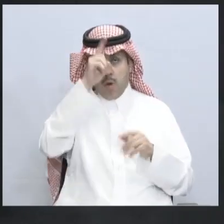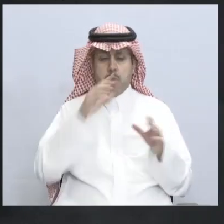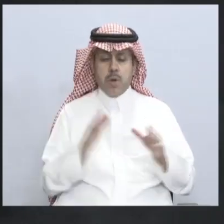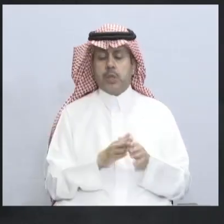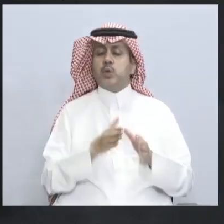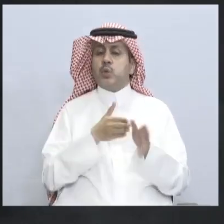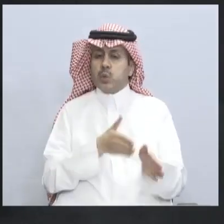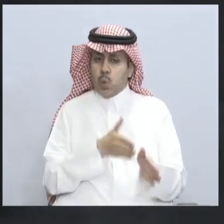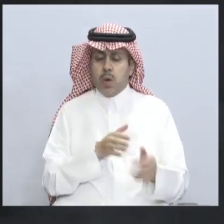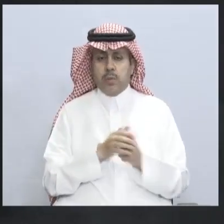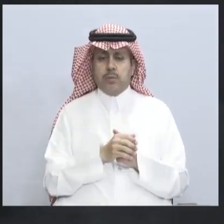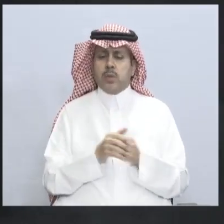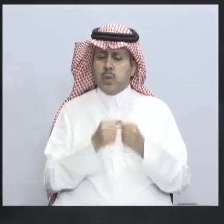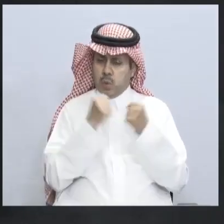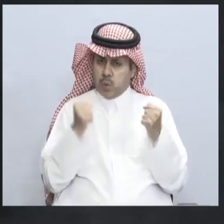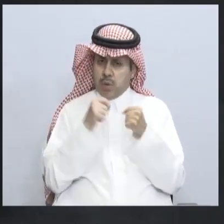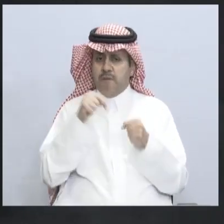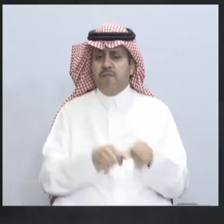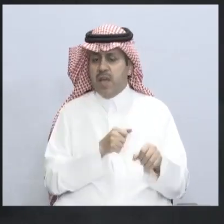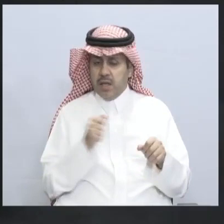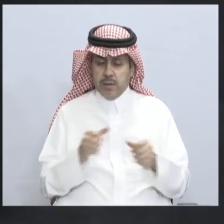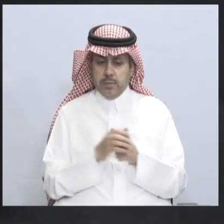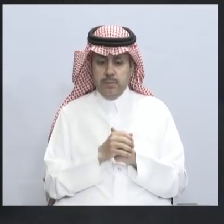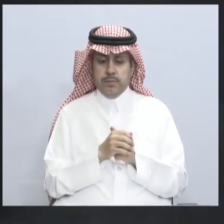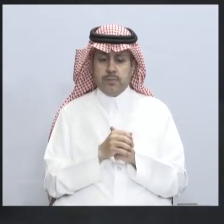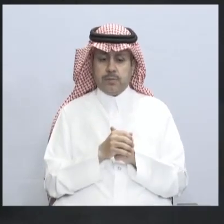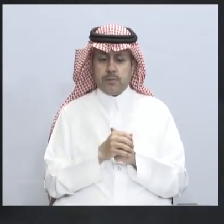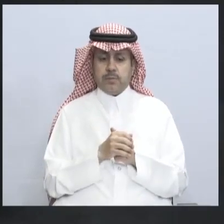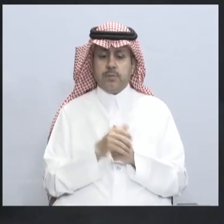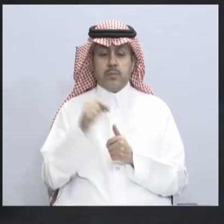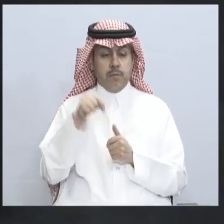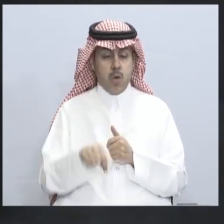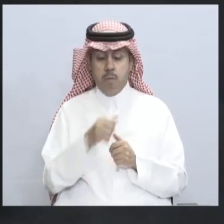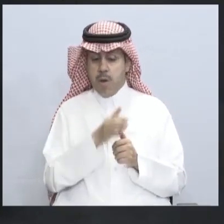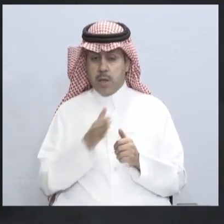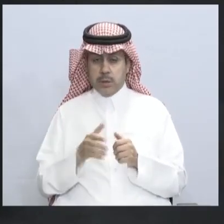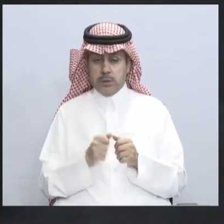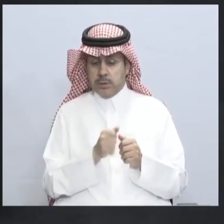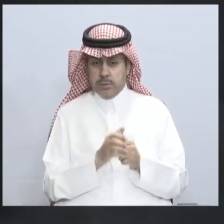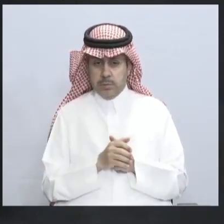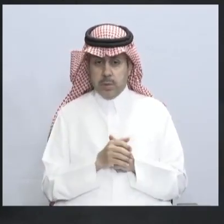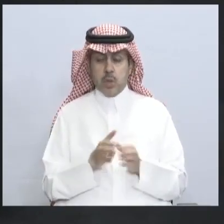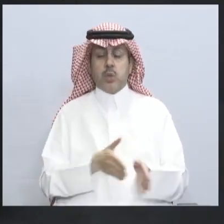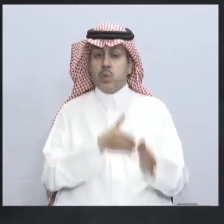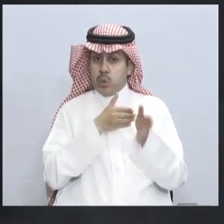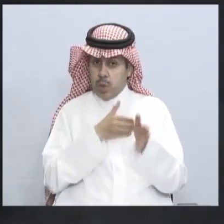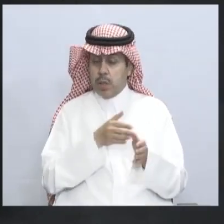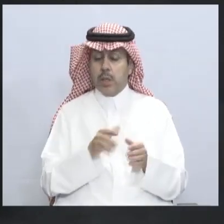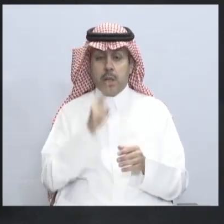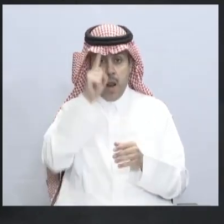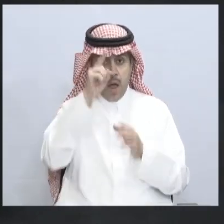التي ينبغي ان نحرص عليها يا ابنائي في يوم العيد فيسن التكبير في عيد